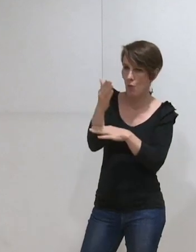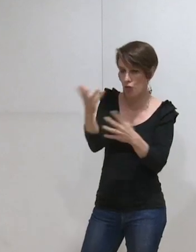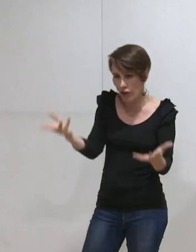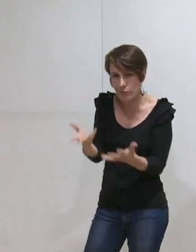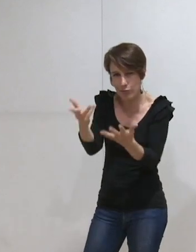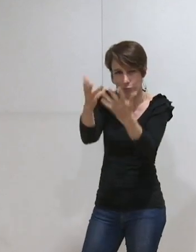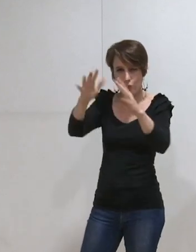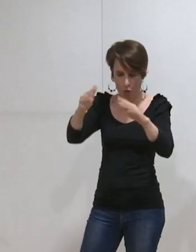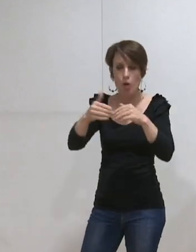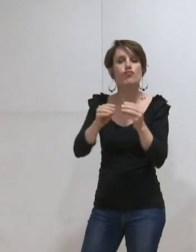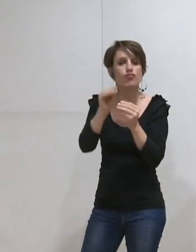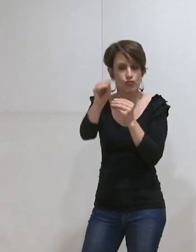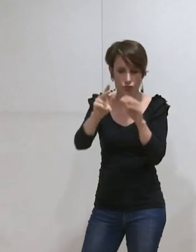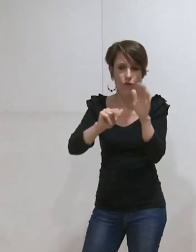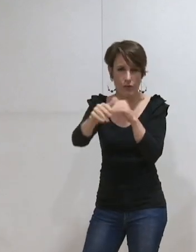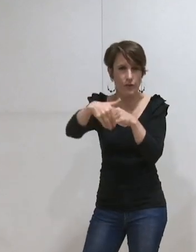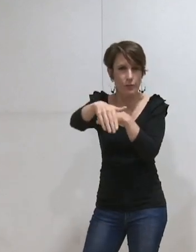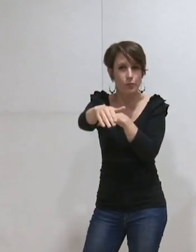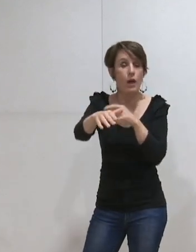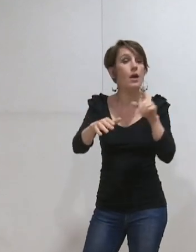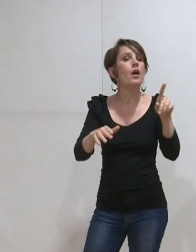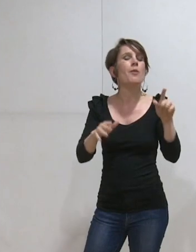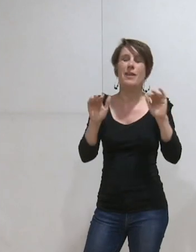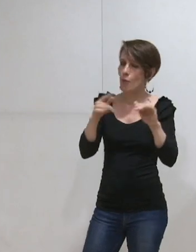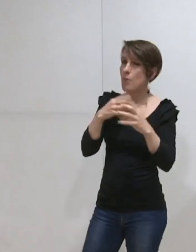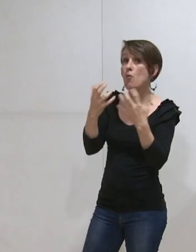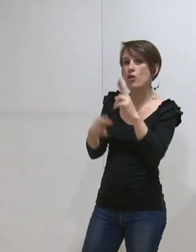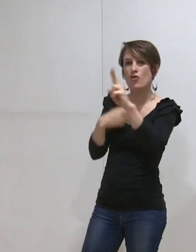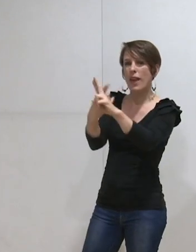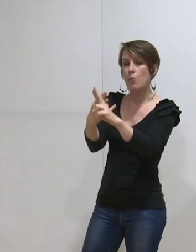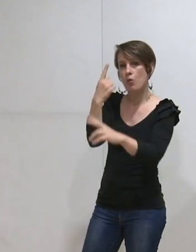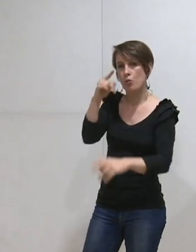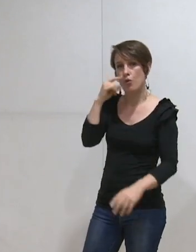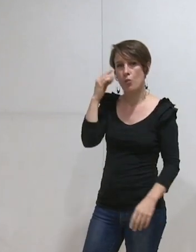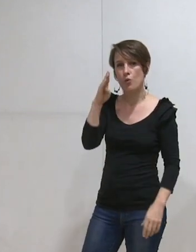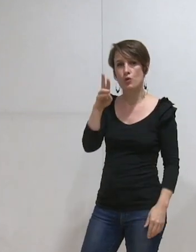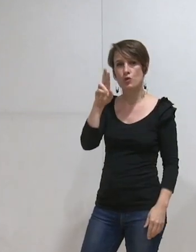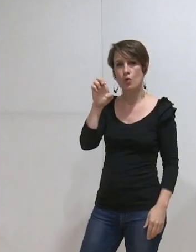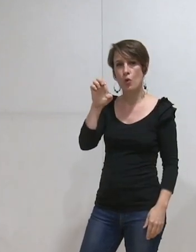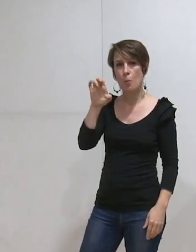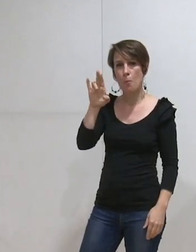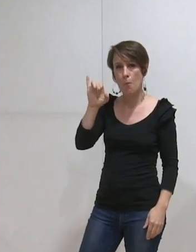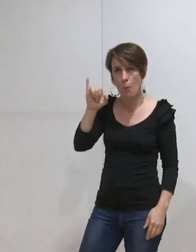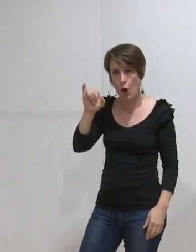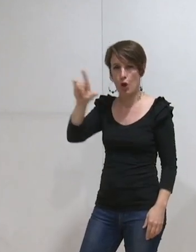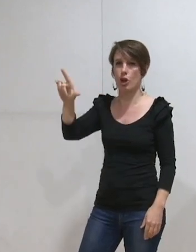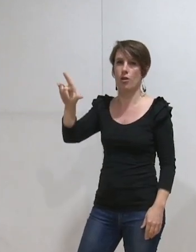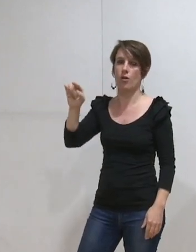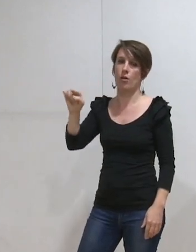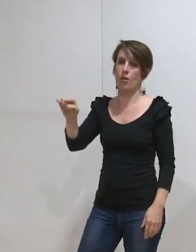musée je voulais juste faire une petite mise au point à l'intention de Monsieur breu parce que il a opposé artif